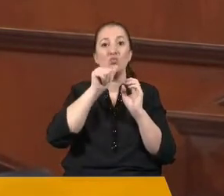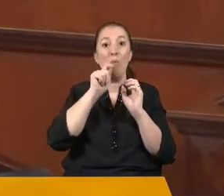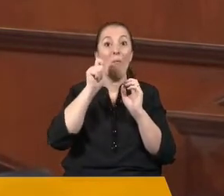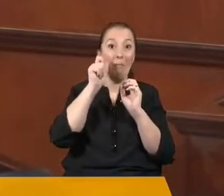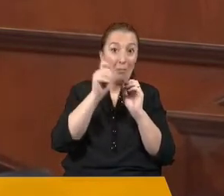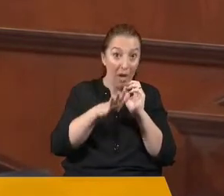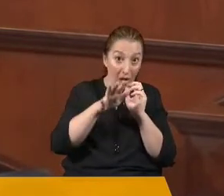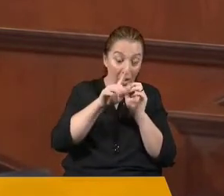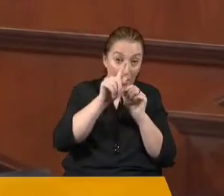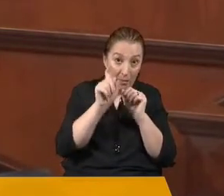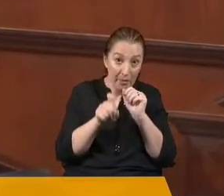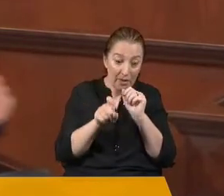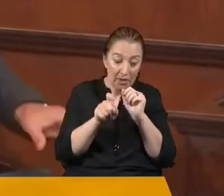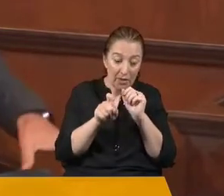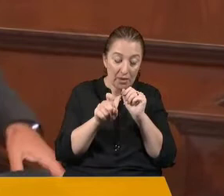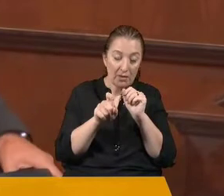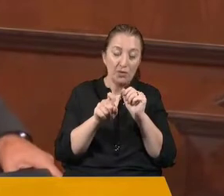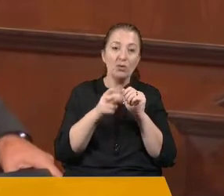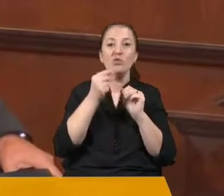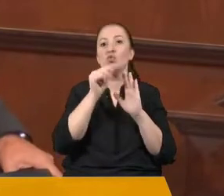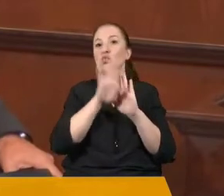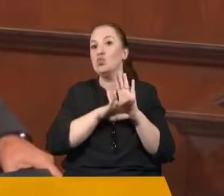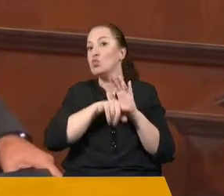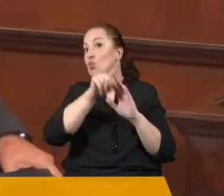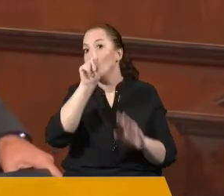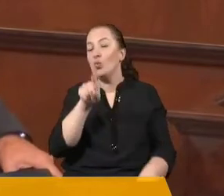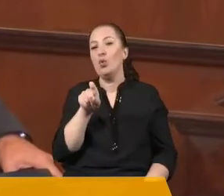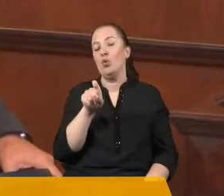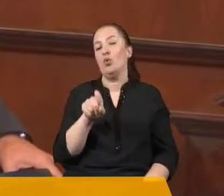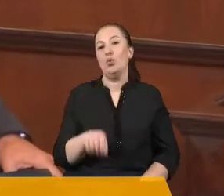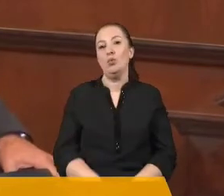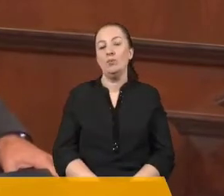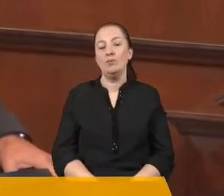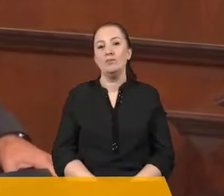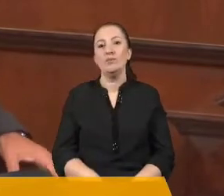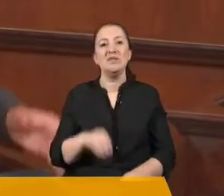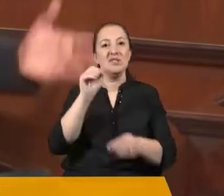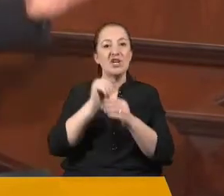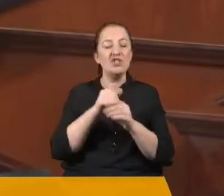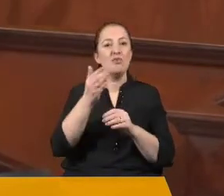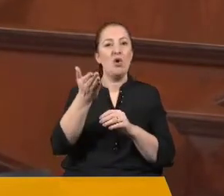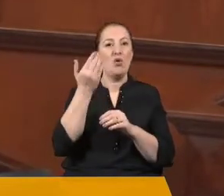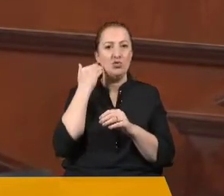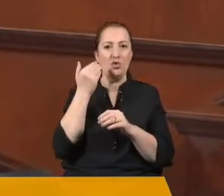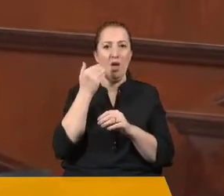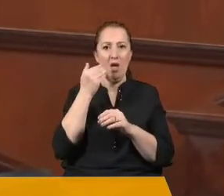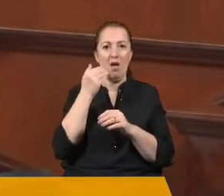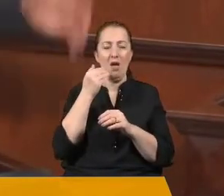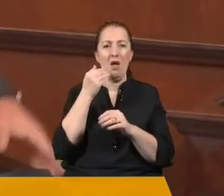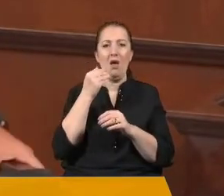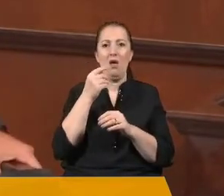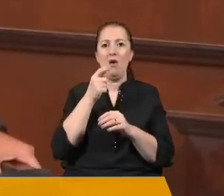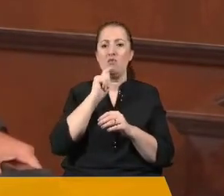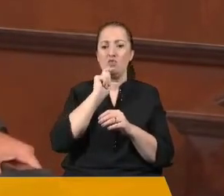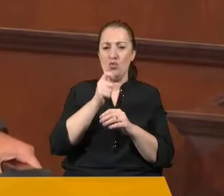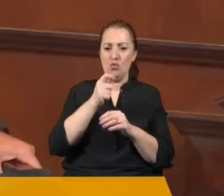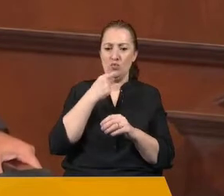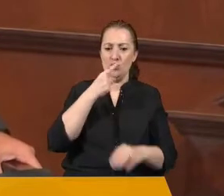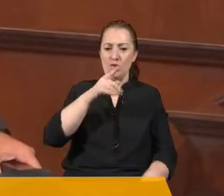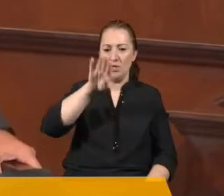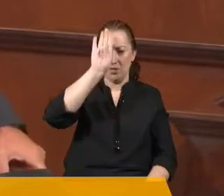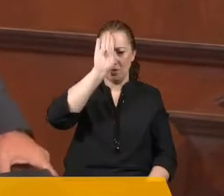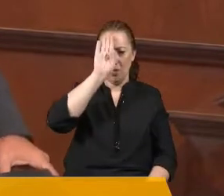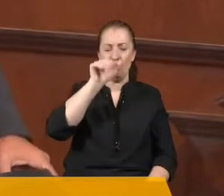mı, ucuz mu? Seçimden önceki vaatlerde İstanbullu suyu çok